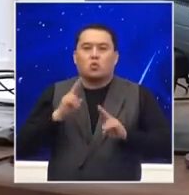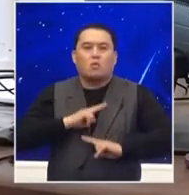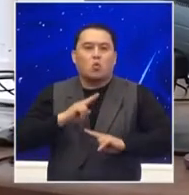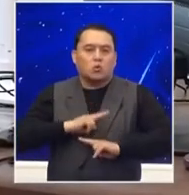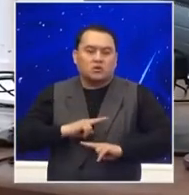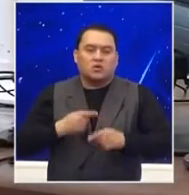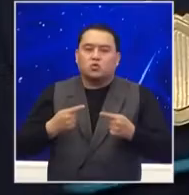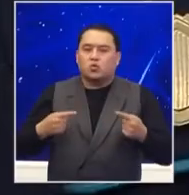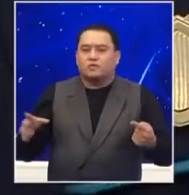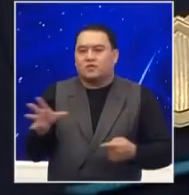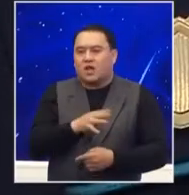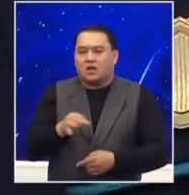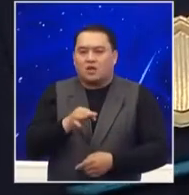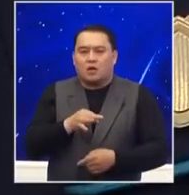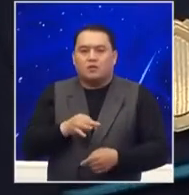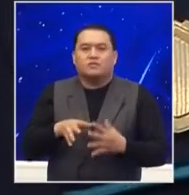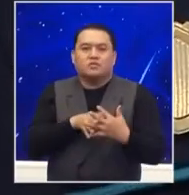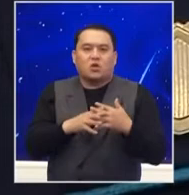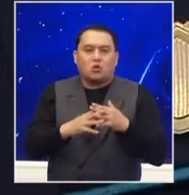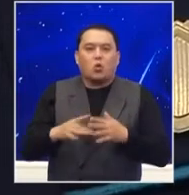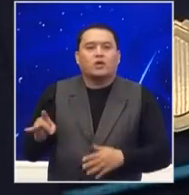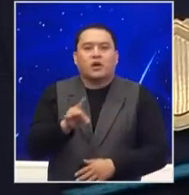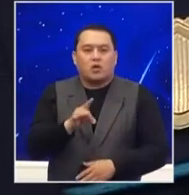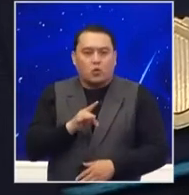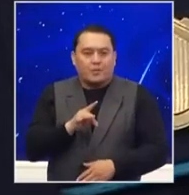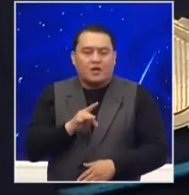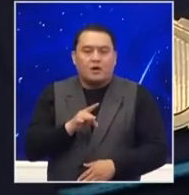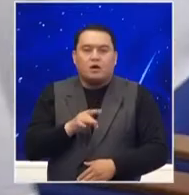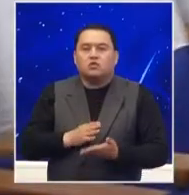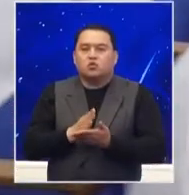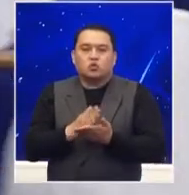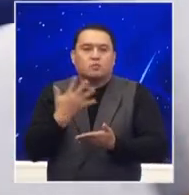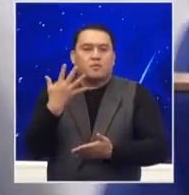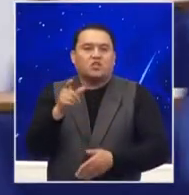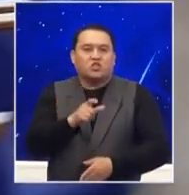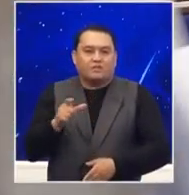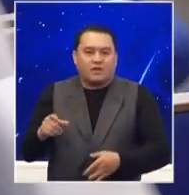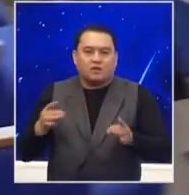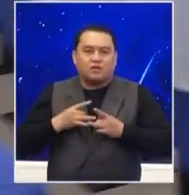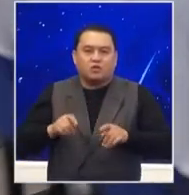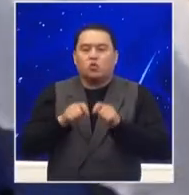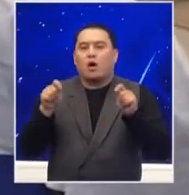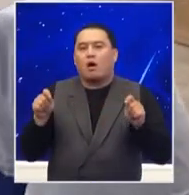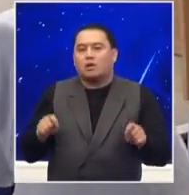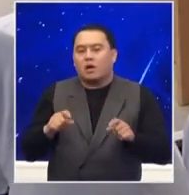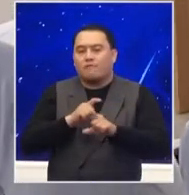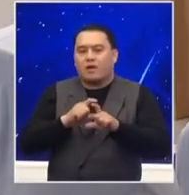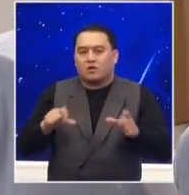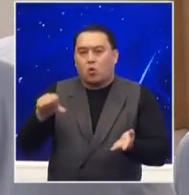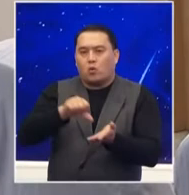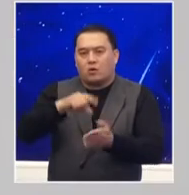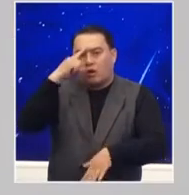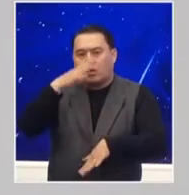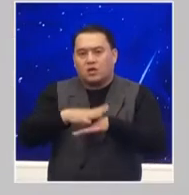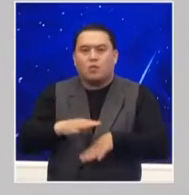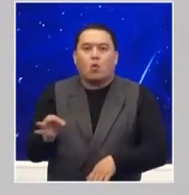работников, но и для всех жителей, как поселка, так и района. К слову, несут здесь службу 5 человек. В торжественной церемонии открытия объекта принял участие